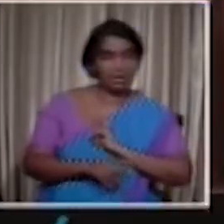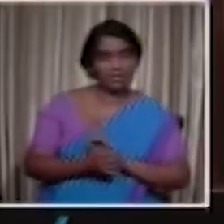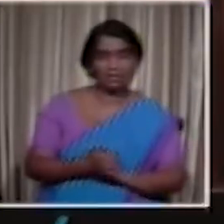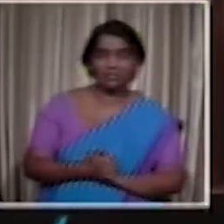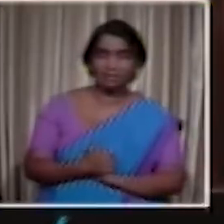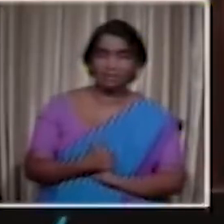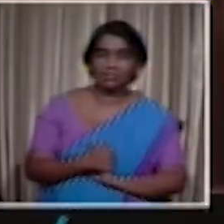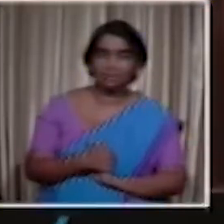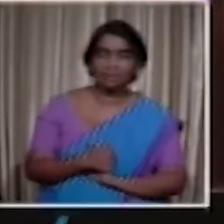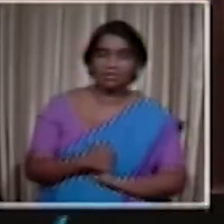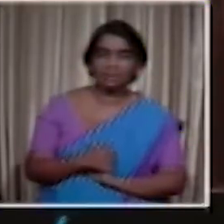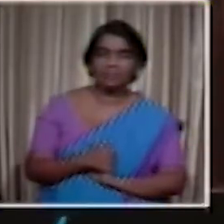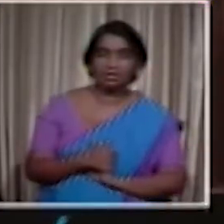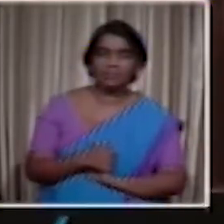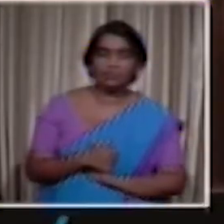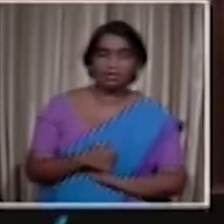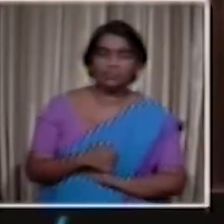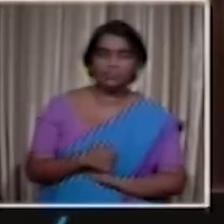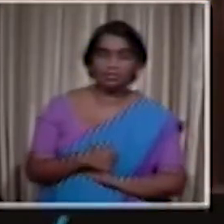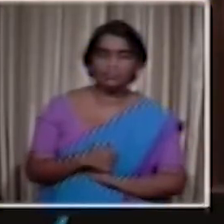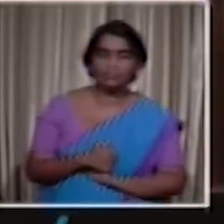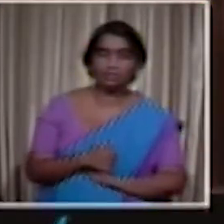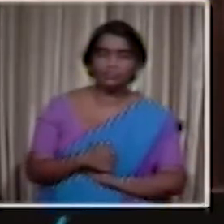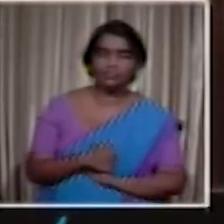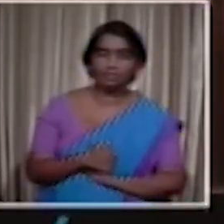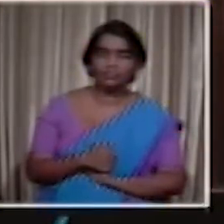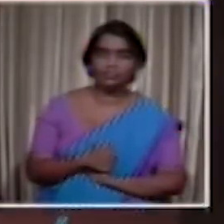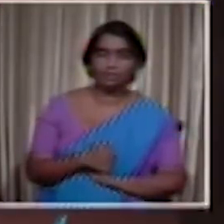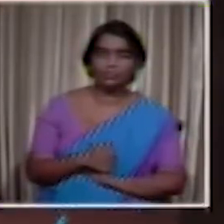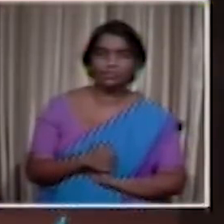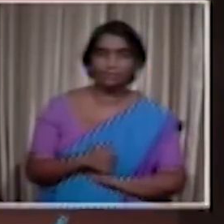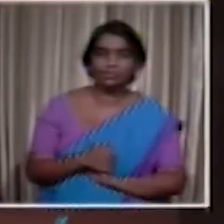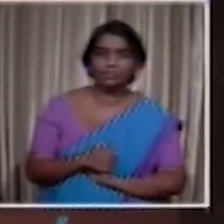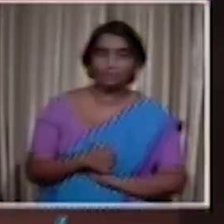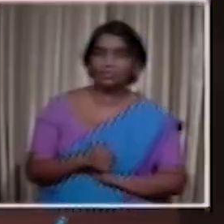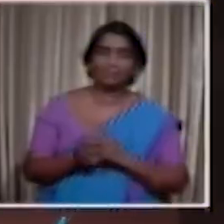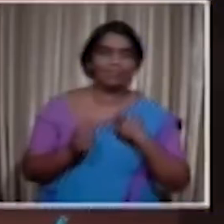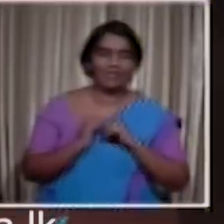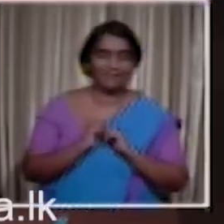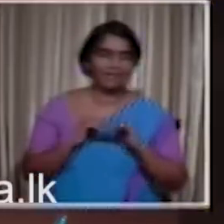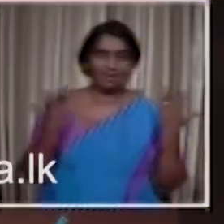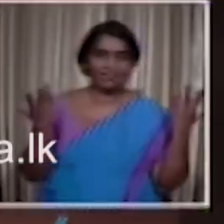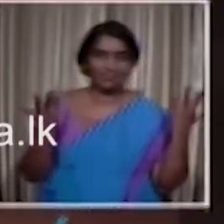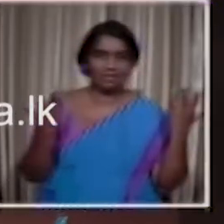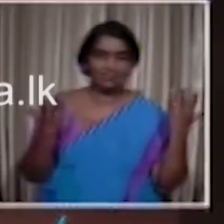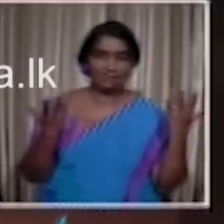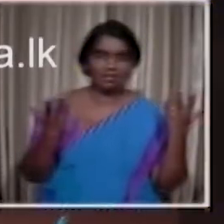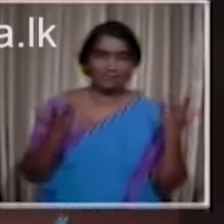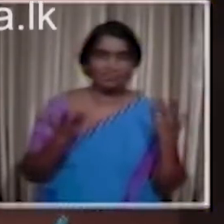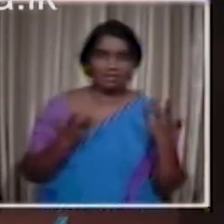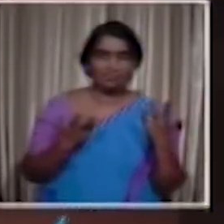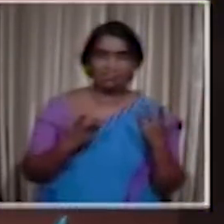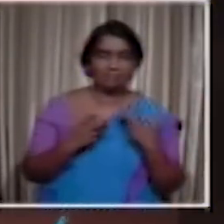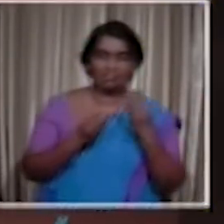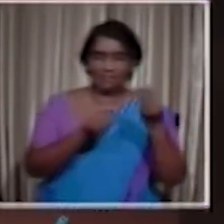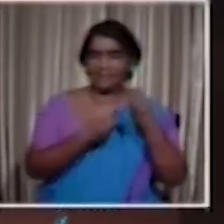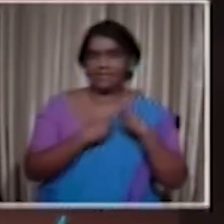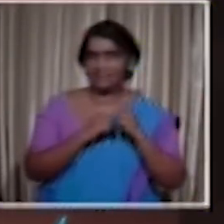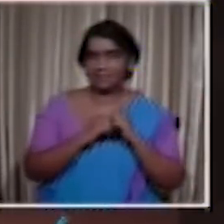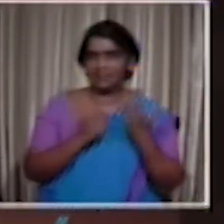ඕනරබල් මෙම්බර් ප්ලීස් කන්ටිනියු. මම කියන්නේ මට දැන් එහෙම අවශ්‍ය නැහැ. මට එහෙම අවශ්‍ය නැහැ. මොකද